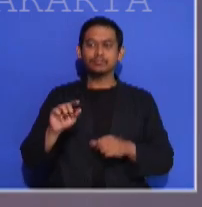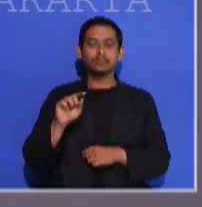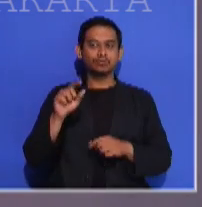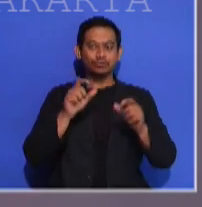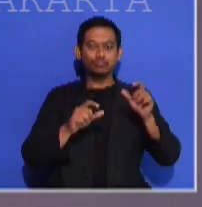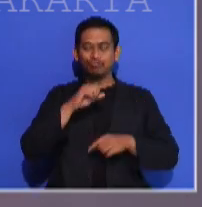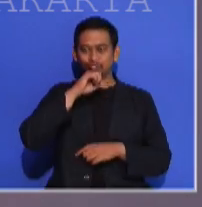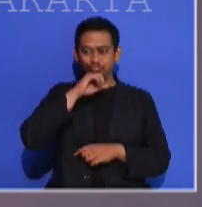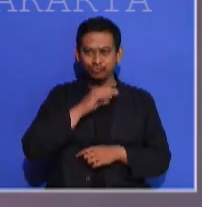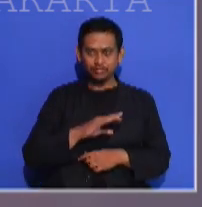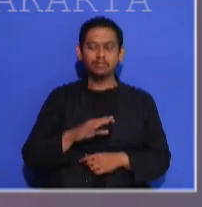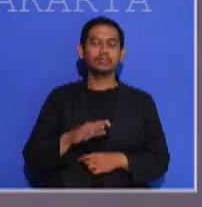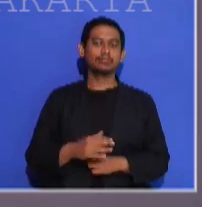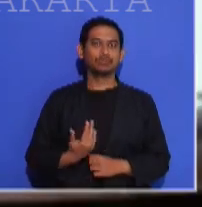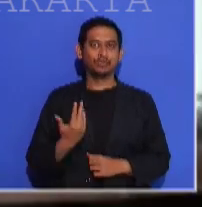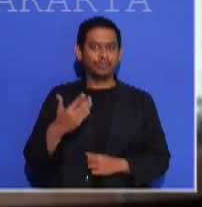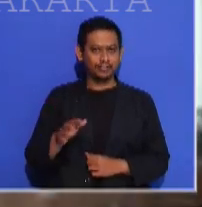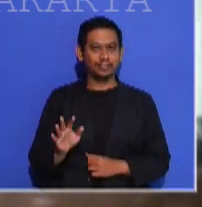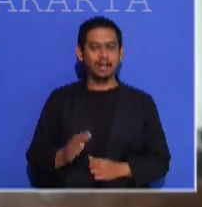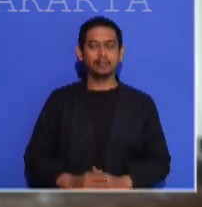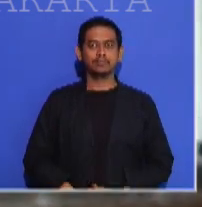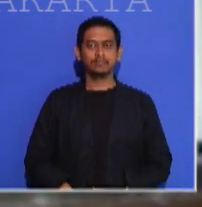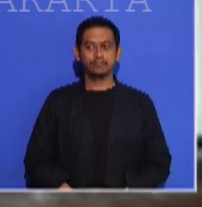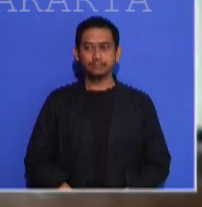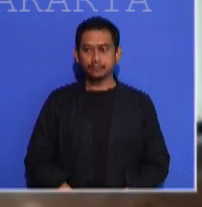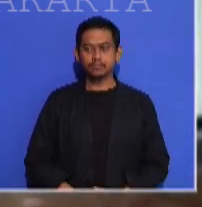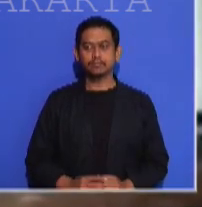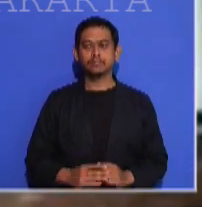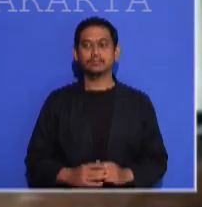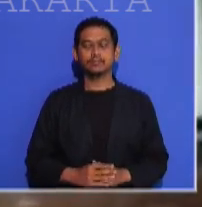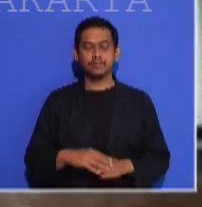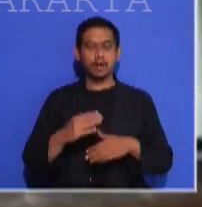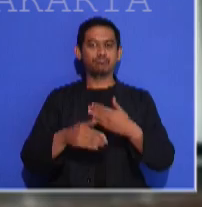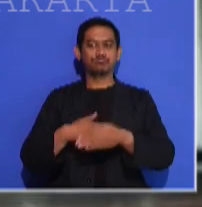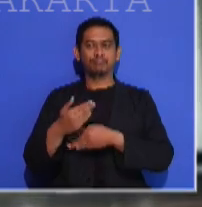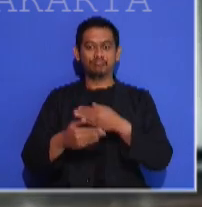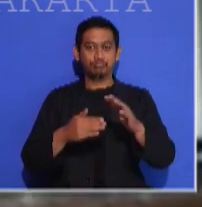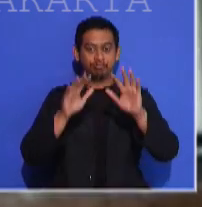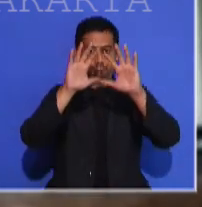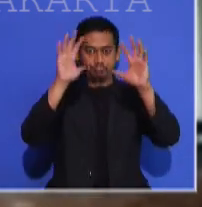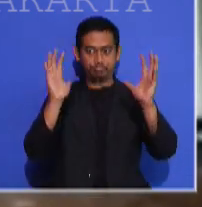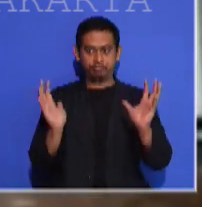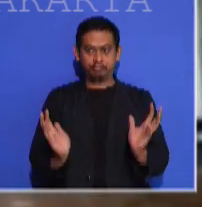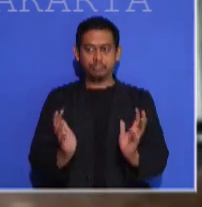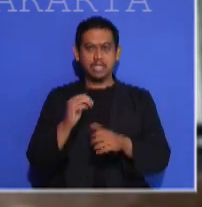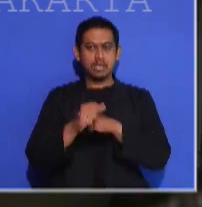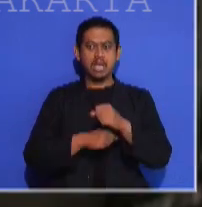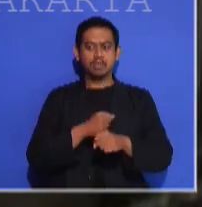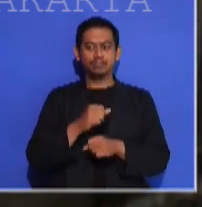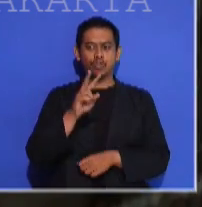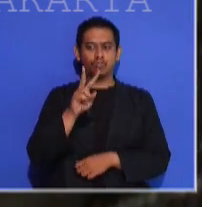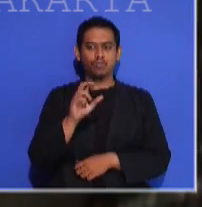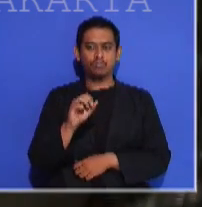sepuhipun. Salah setunggalipun inggih menika Sumar ingkang sampun makaryon damel sengkeran wiwit taun 2000 gangsal